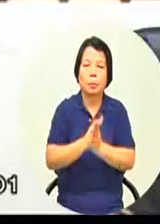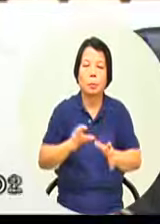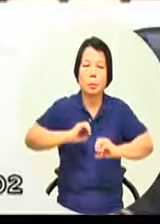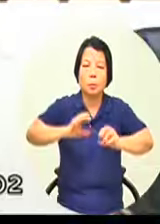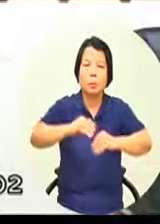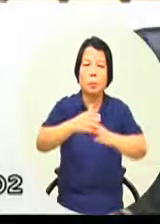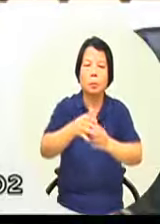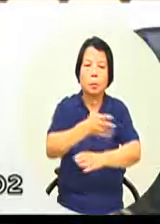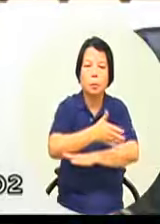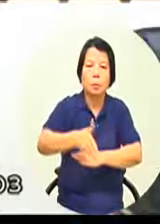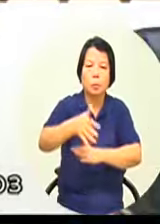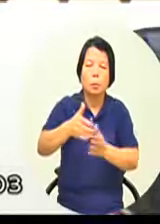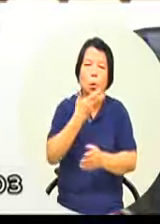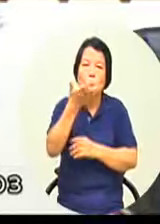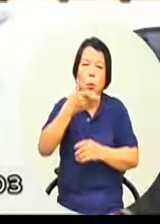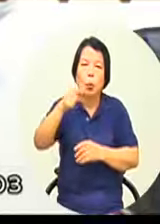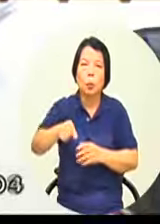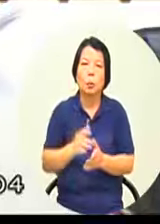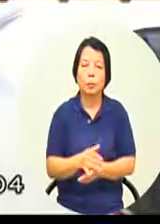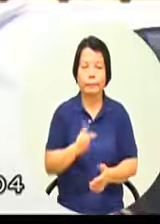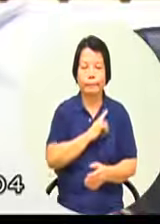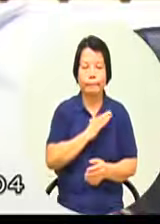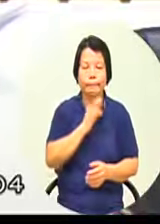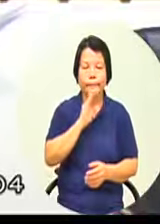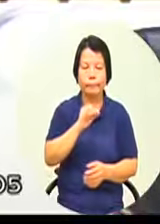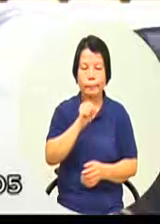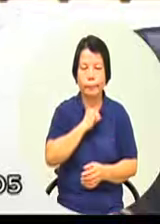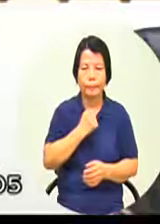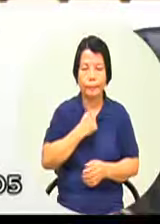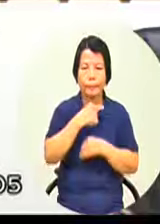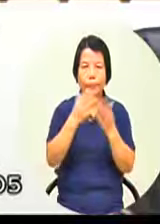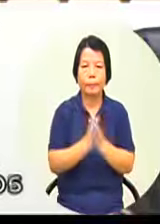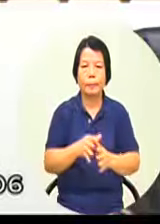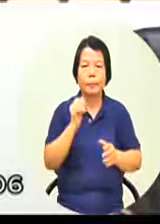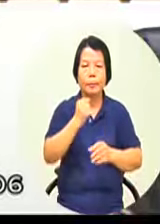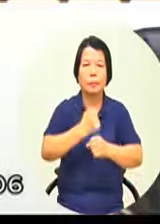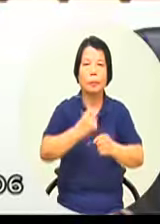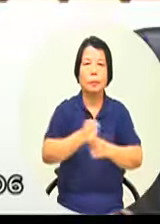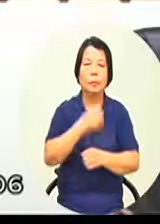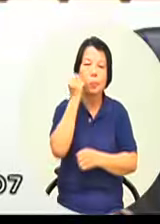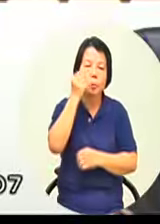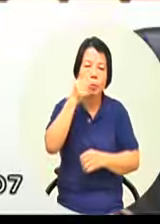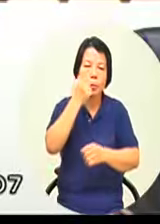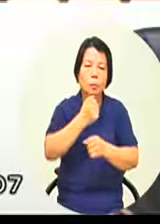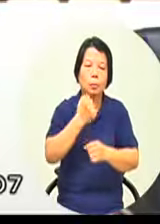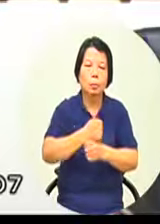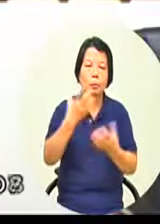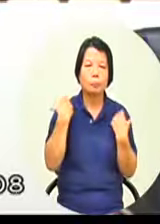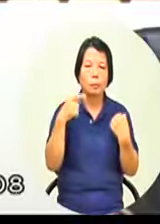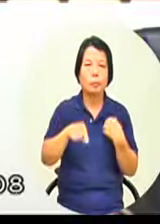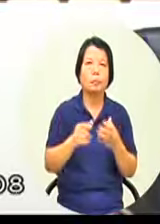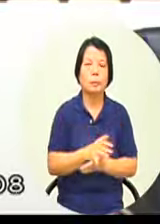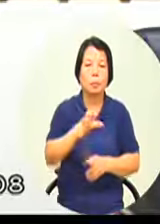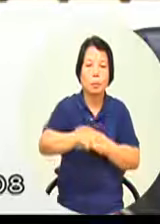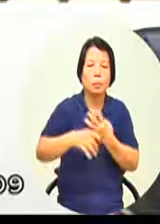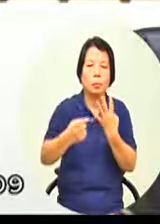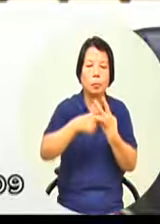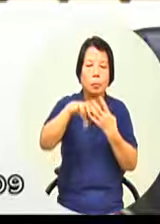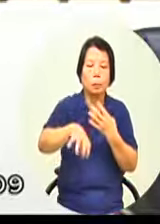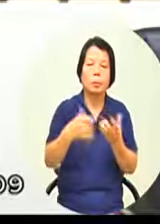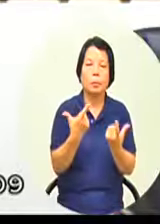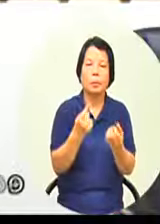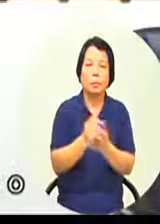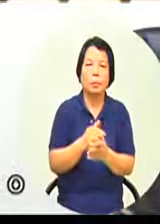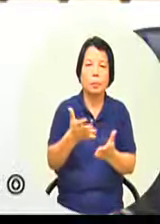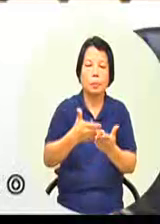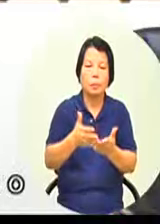农村旅游。那我当然知道说这个工作本来是观光局的工作，那农业局也把它列在我们的重点，我们也